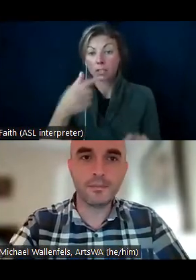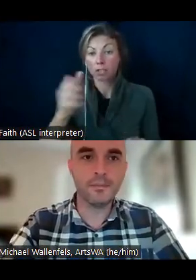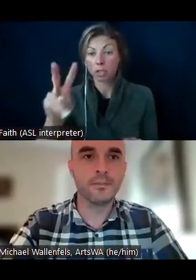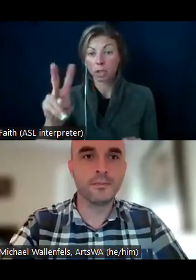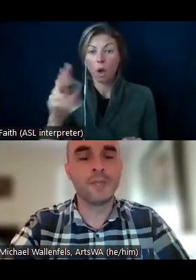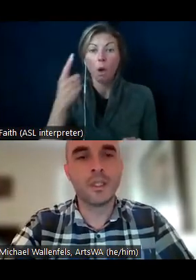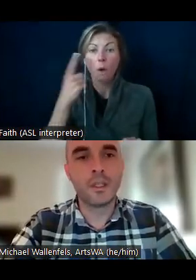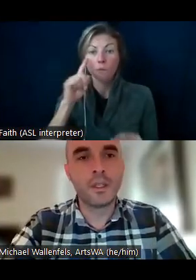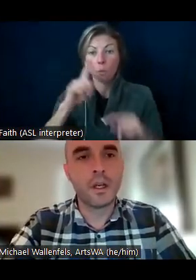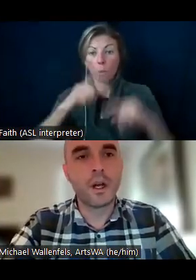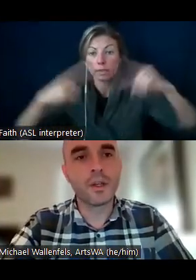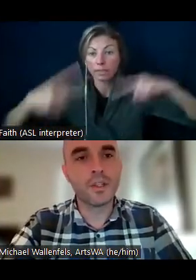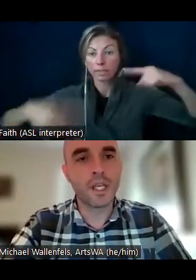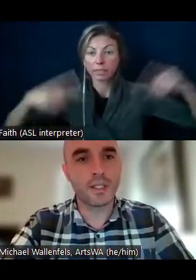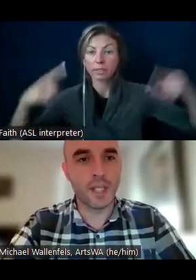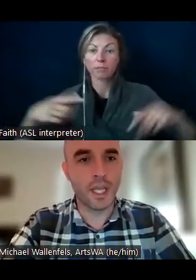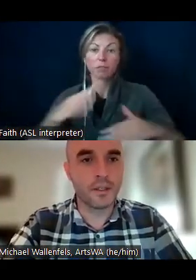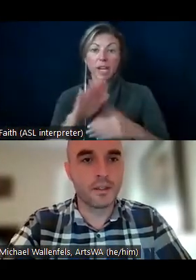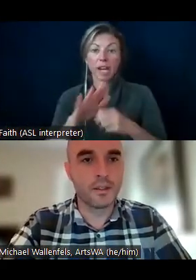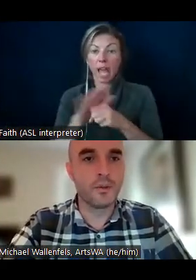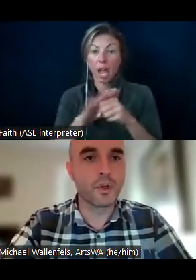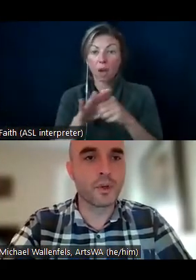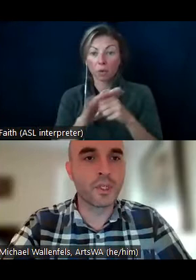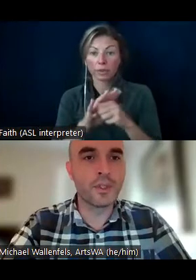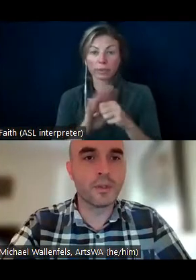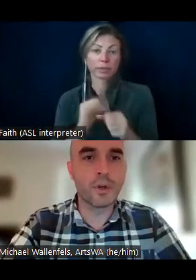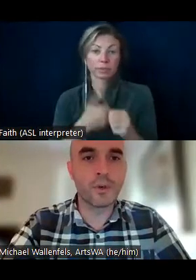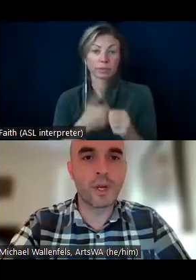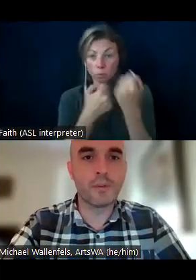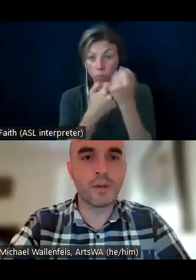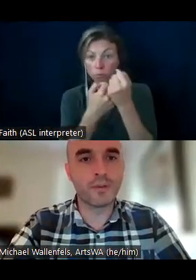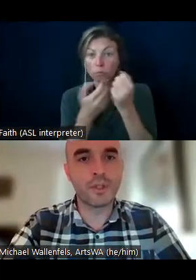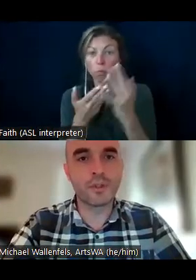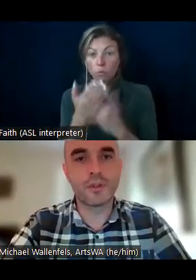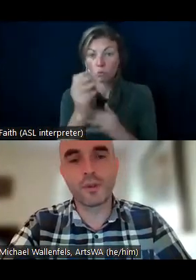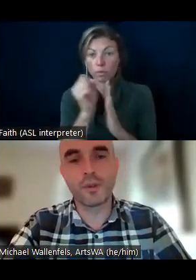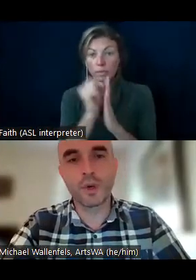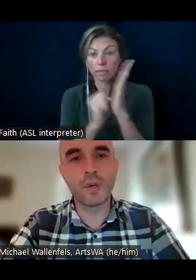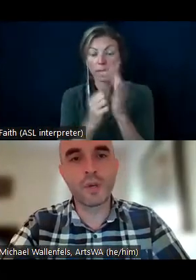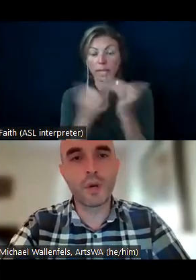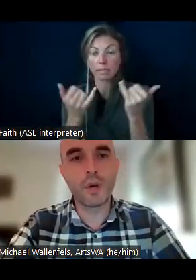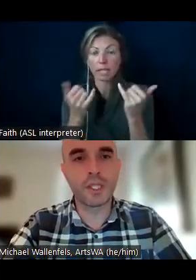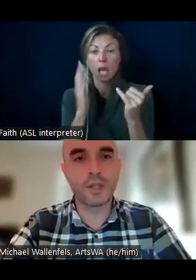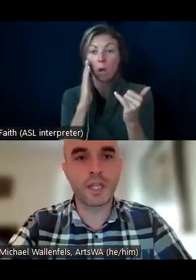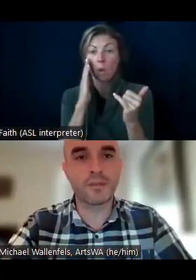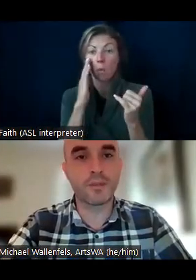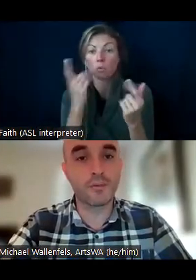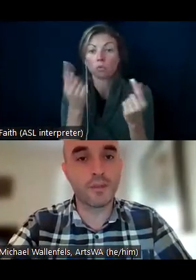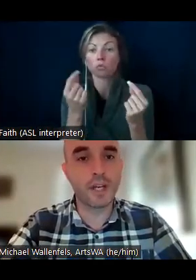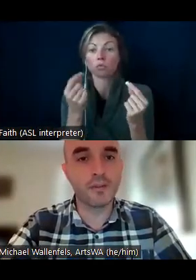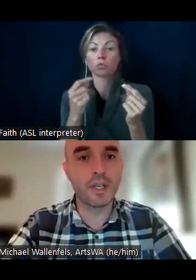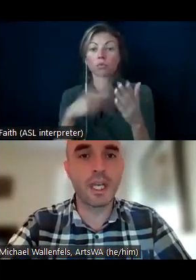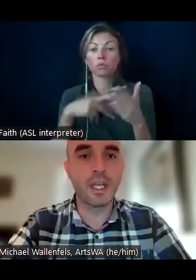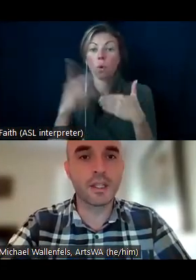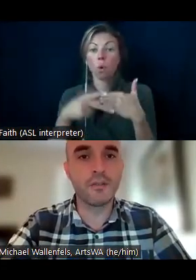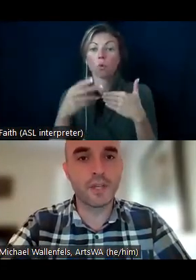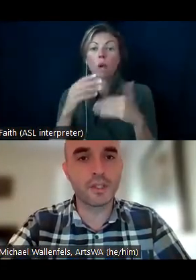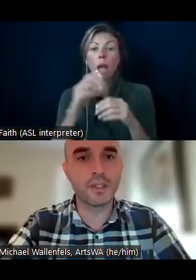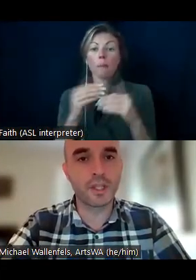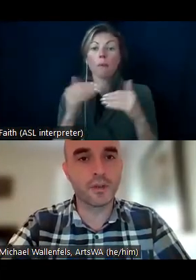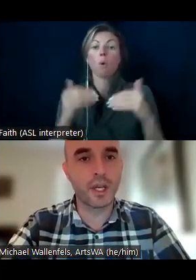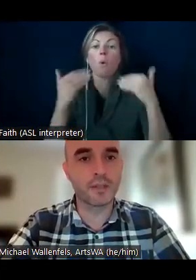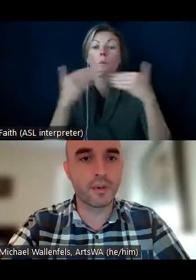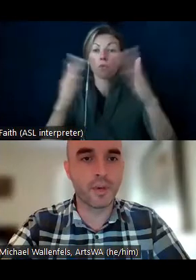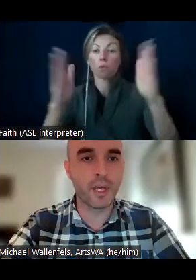arts.wa.gov에 방문하셔서 이 서비스들에 대해서 좀 자세하게 알아보실 수 있습니다. 오늘의